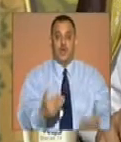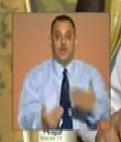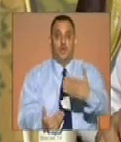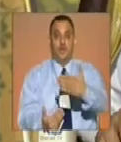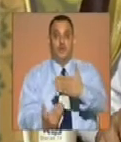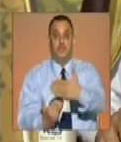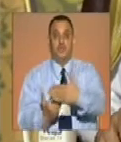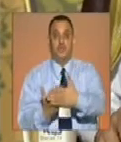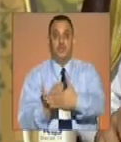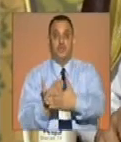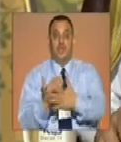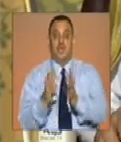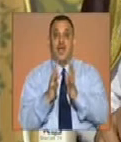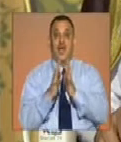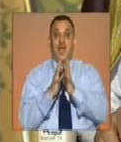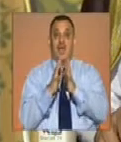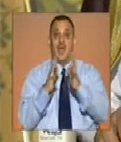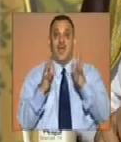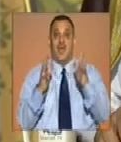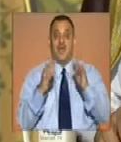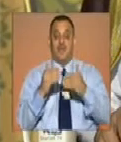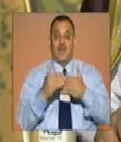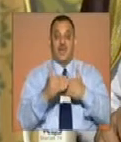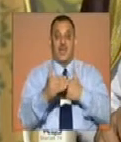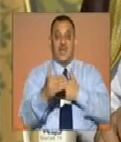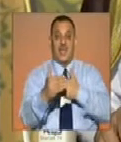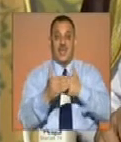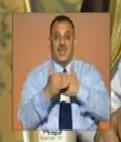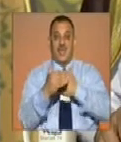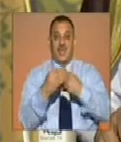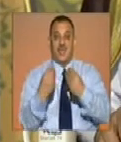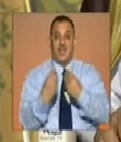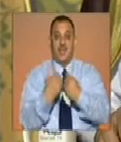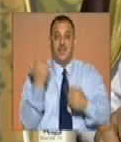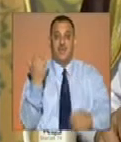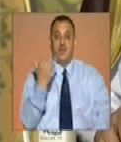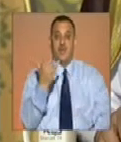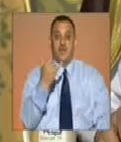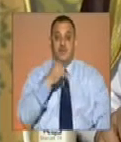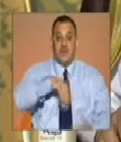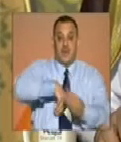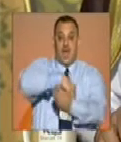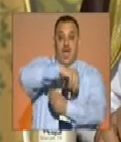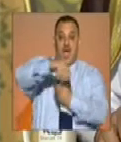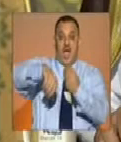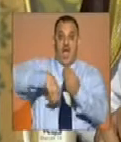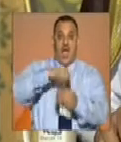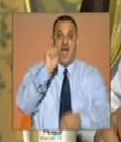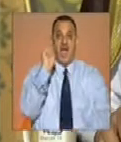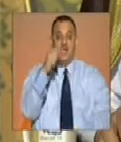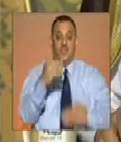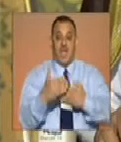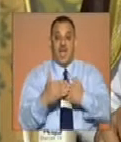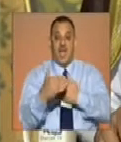من المواسم العظيمة التي شرعها الله جل وعلا لعباده، ألا وهو موسم الحج الأكبر، أو